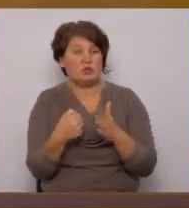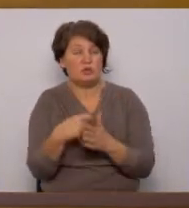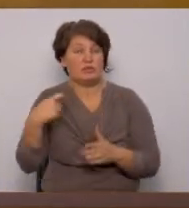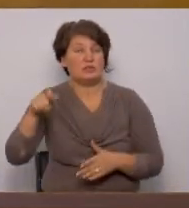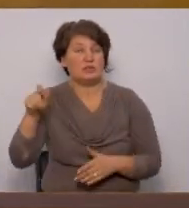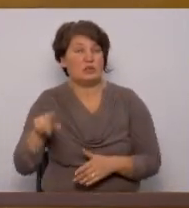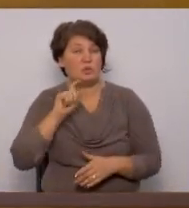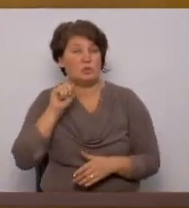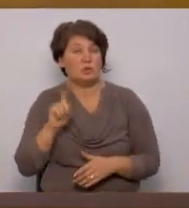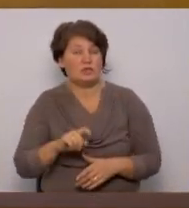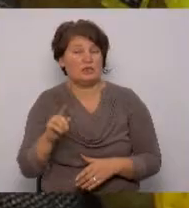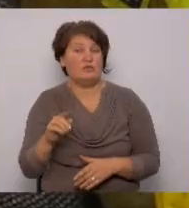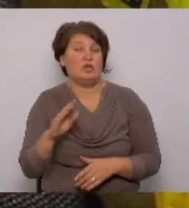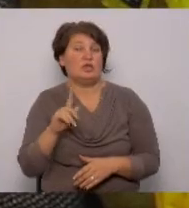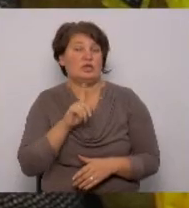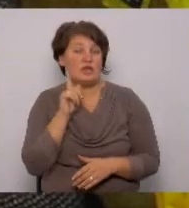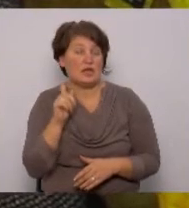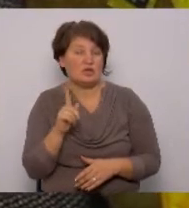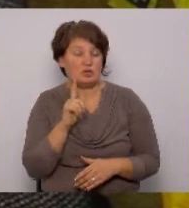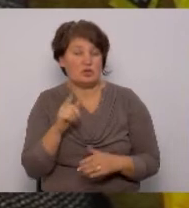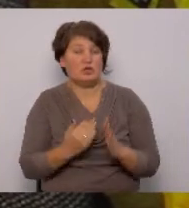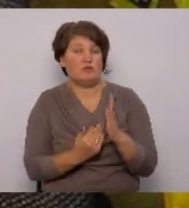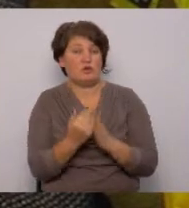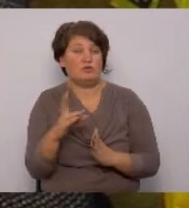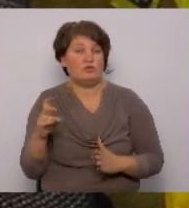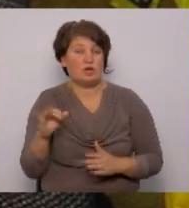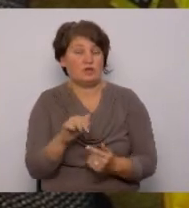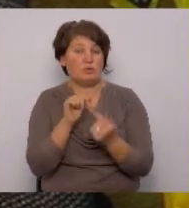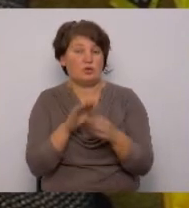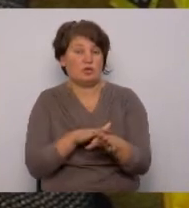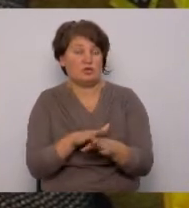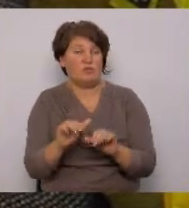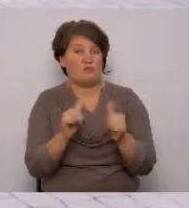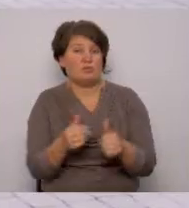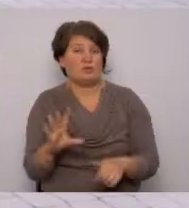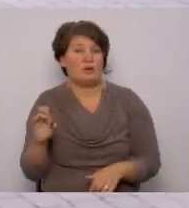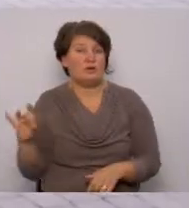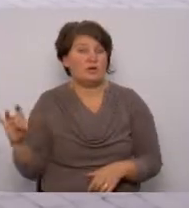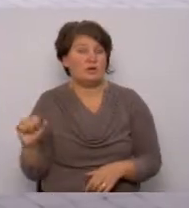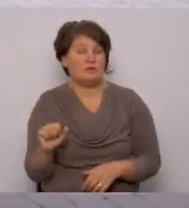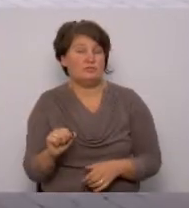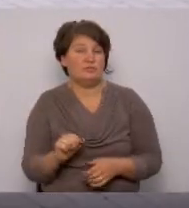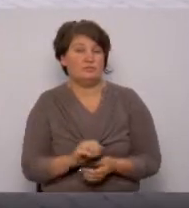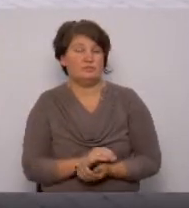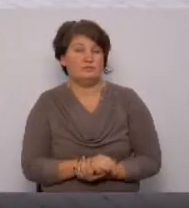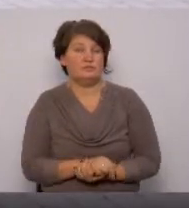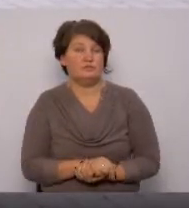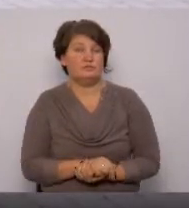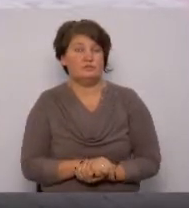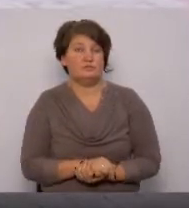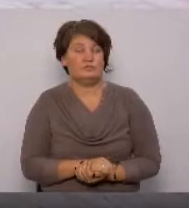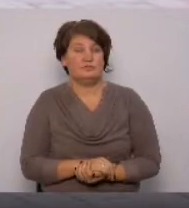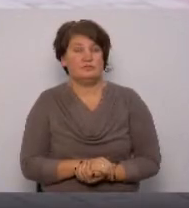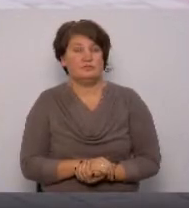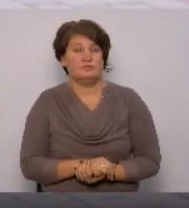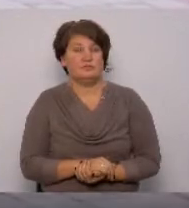України Володимира Зеленського та Верховної Ради України проти реалізації формули Штайнмаєра. Галина Марійчина, Назар Вінтонюк.